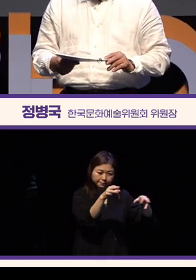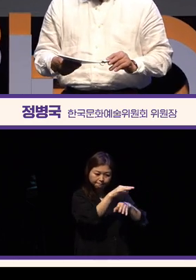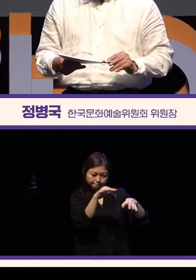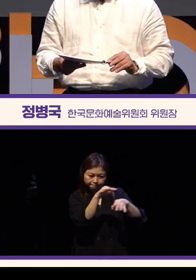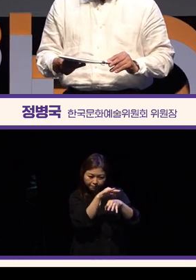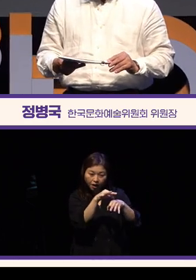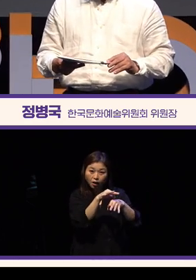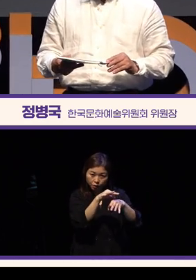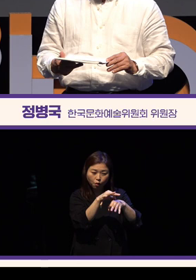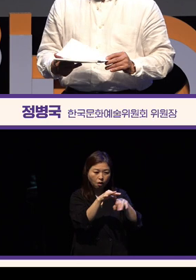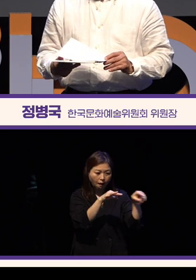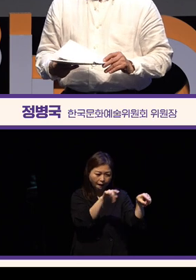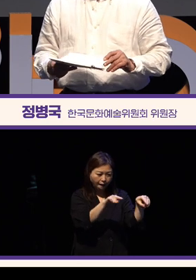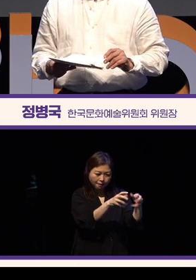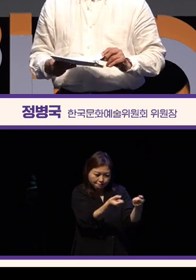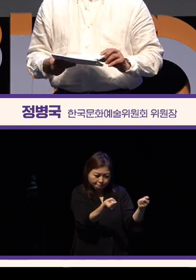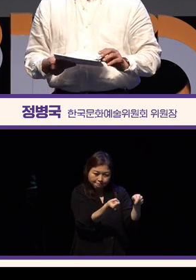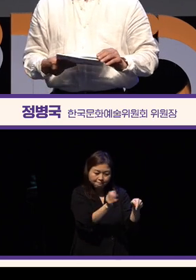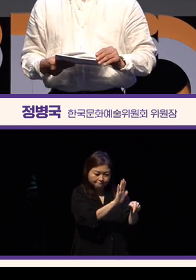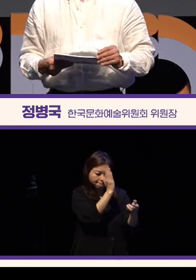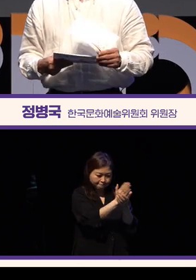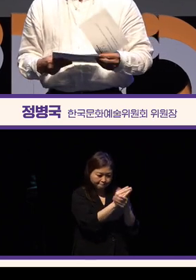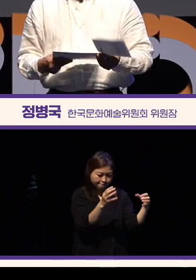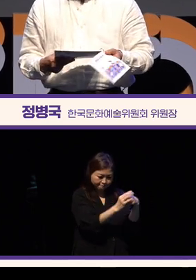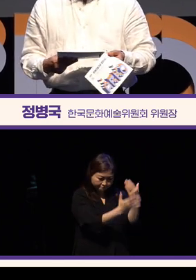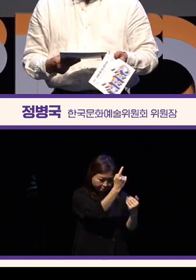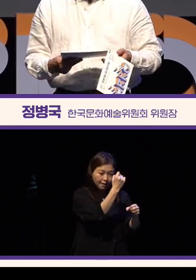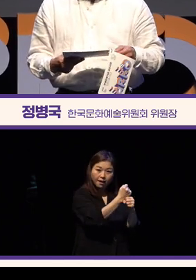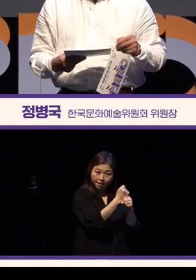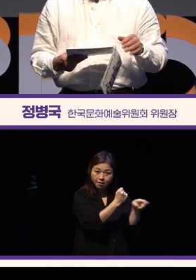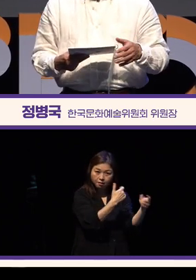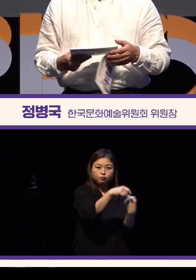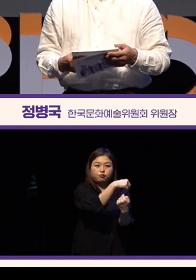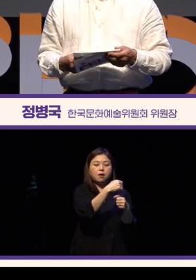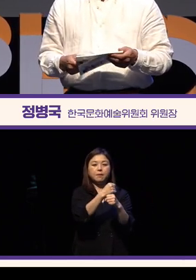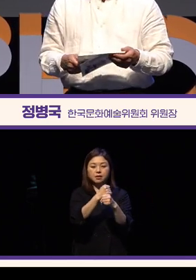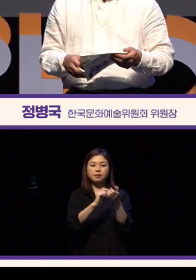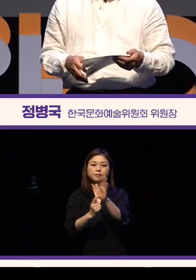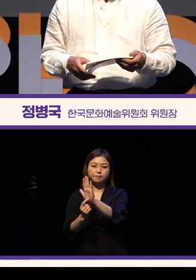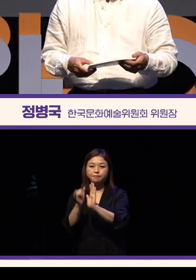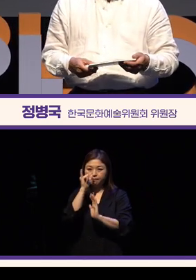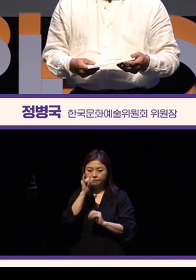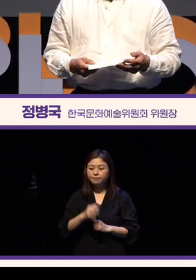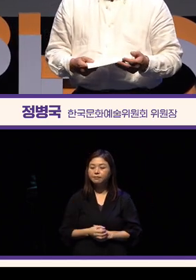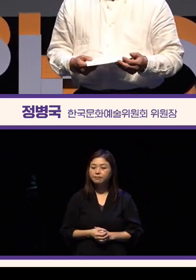혹은 통폐합을 해서 운영하도록 하고자 합니다.